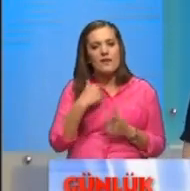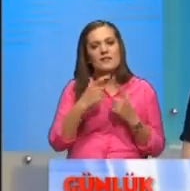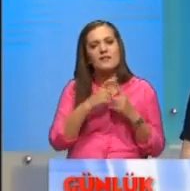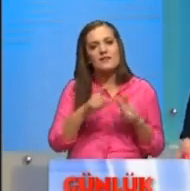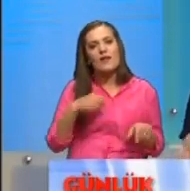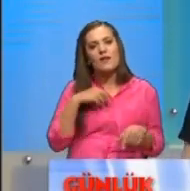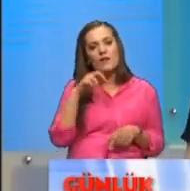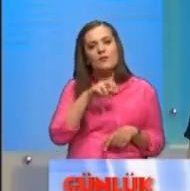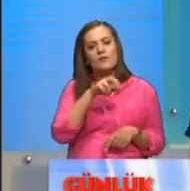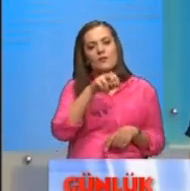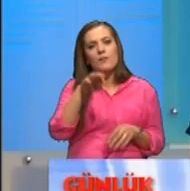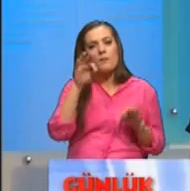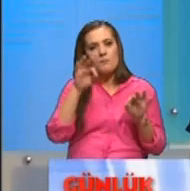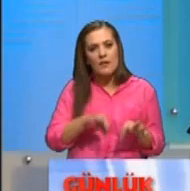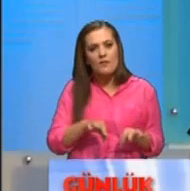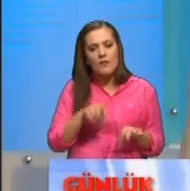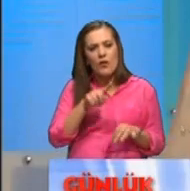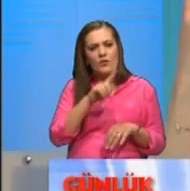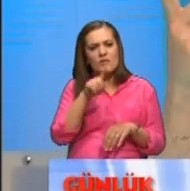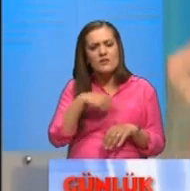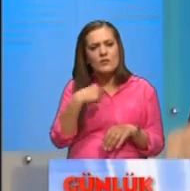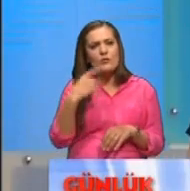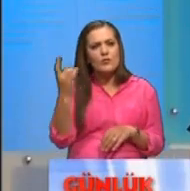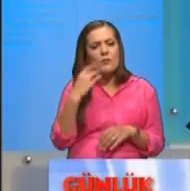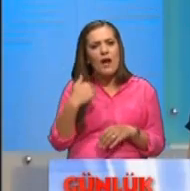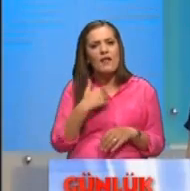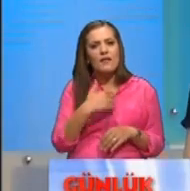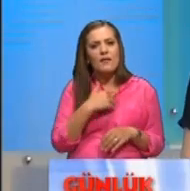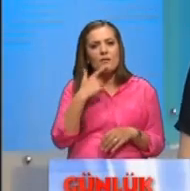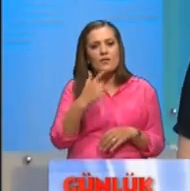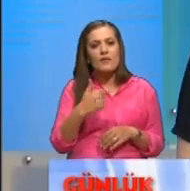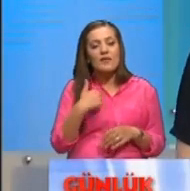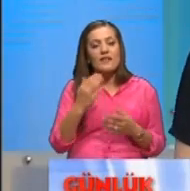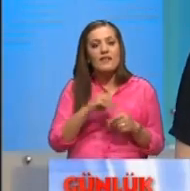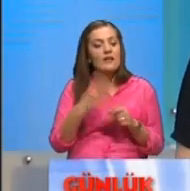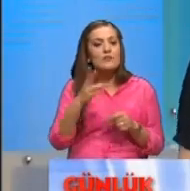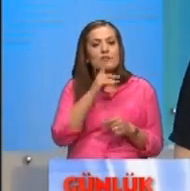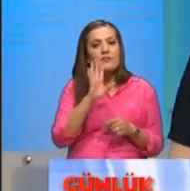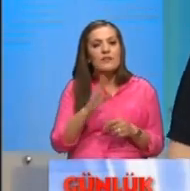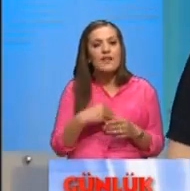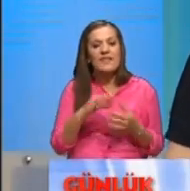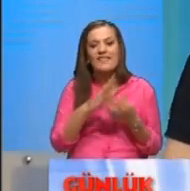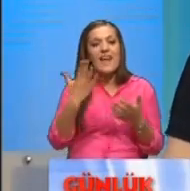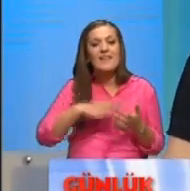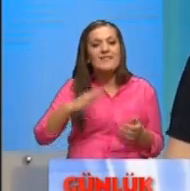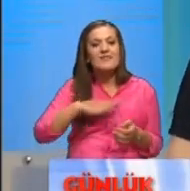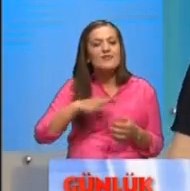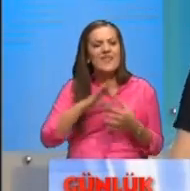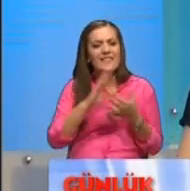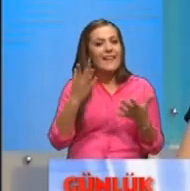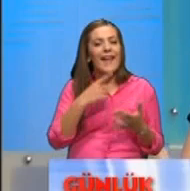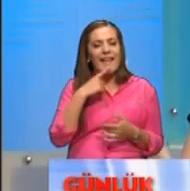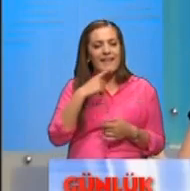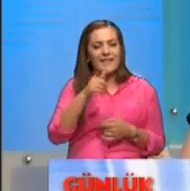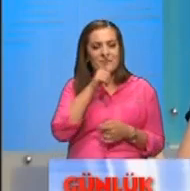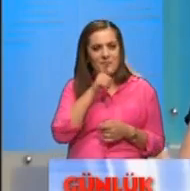salona doğru yürümeye başladım. O sırada duyuyorum. Annem nasıl susturamadıysa ne istiyorsun ne